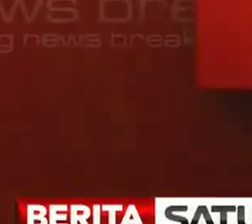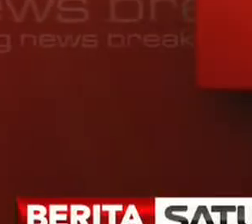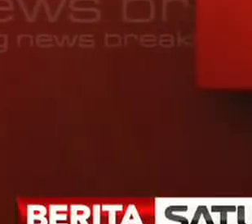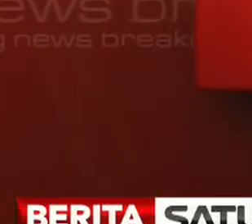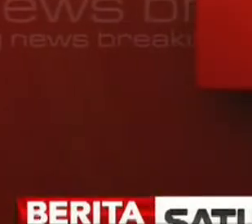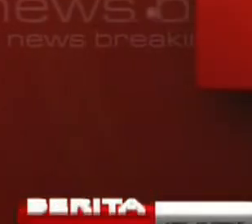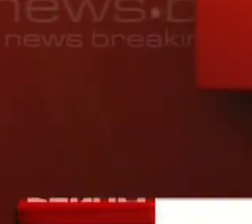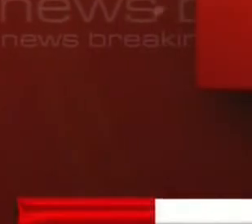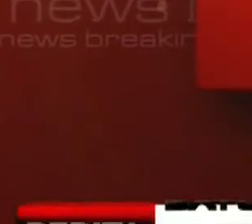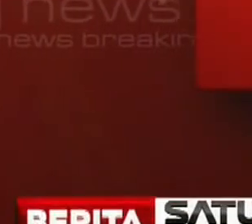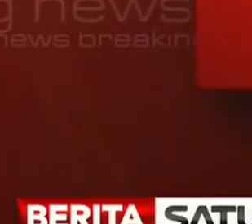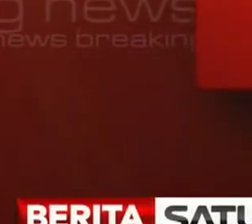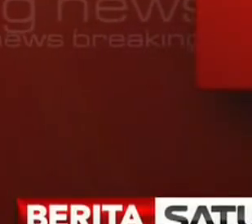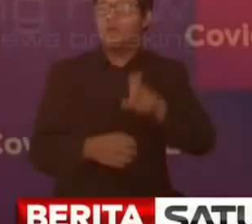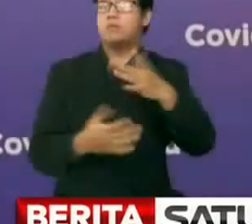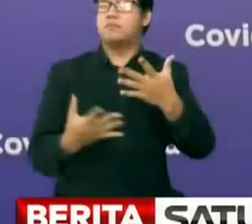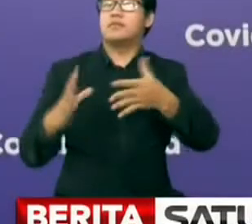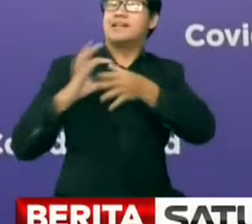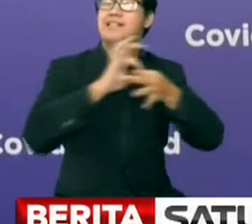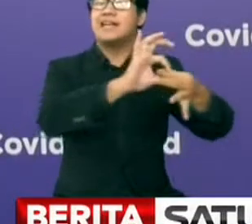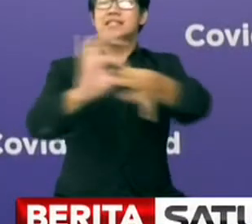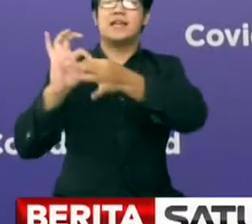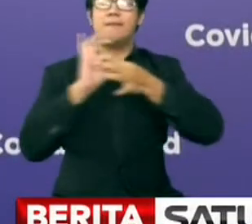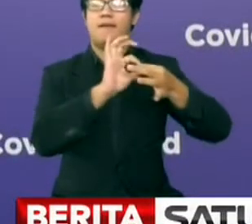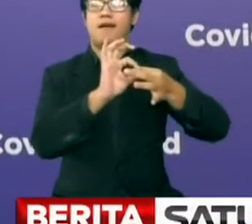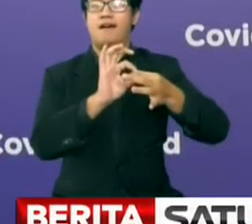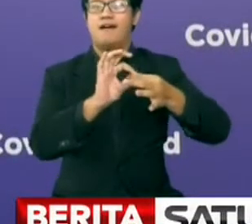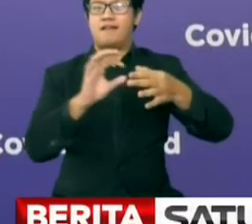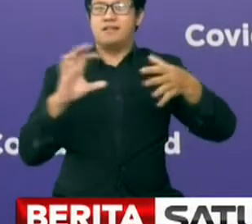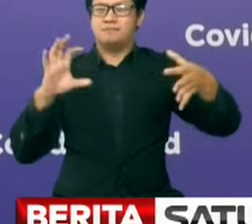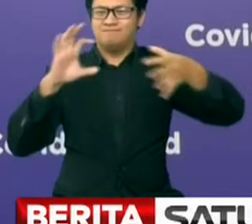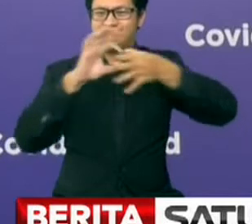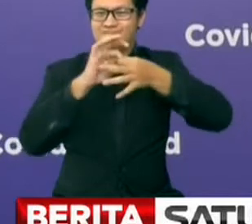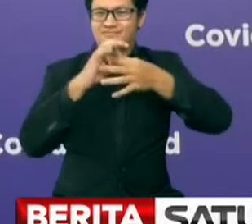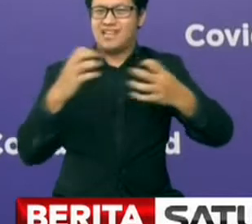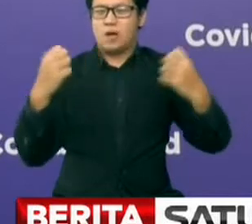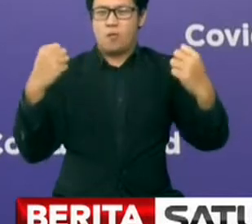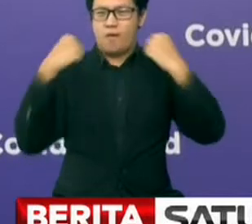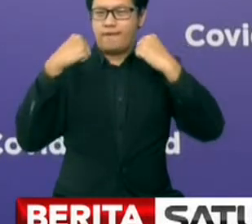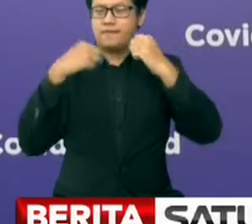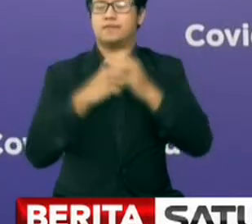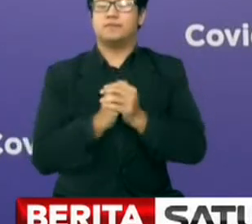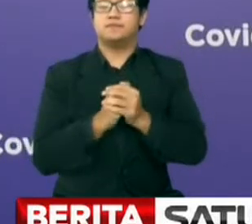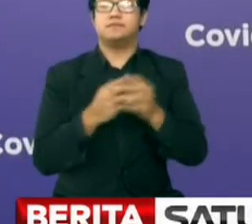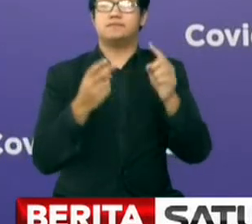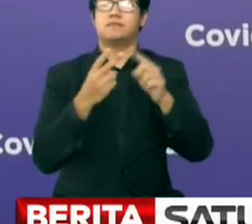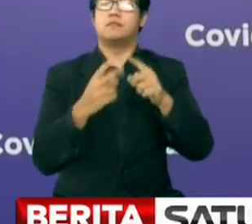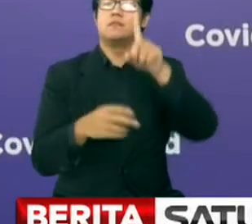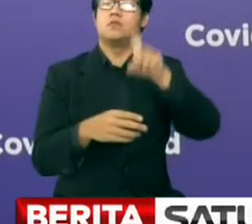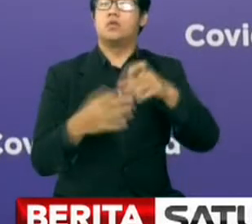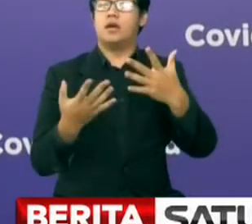Hai harus semakin erat Hai membutuhkan perubahan